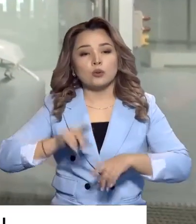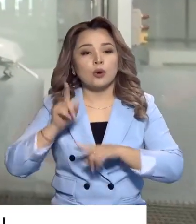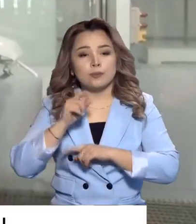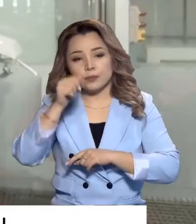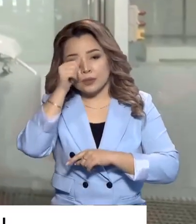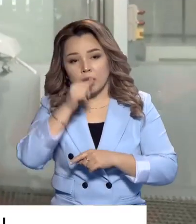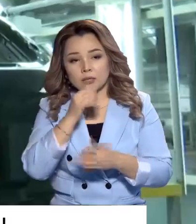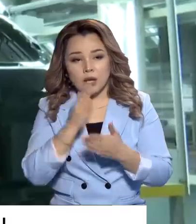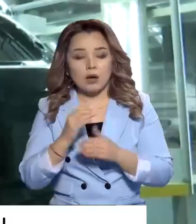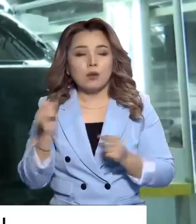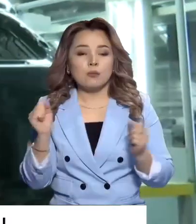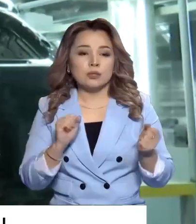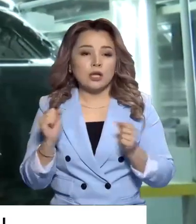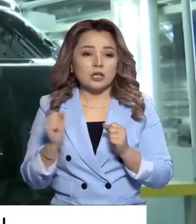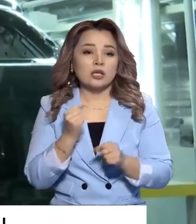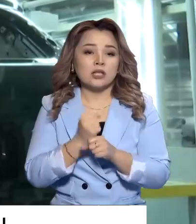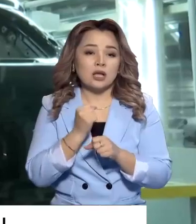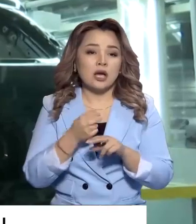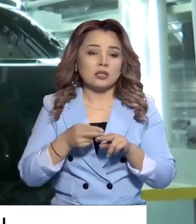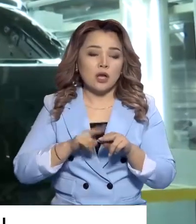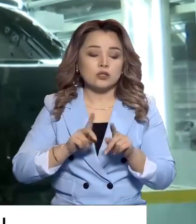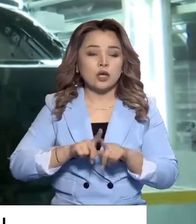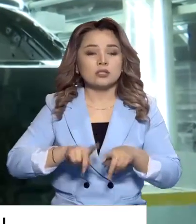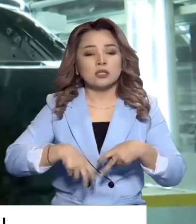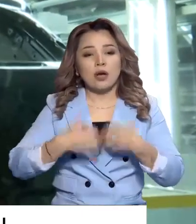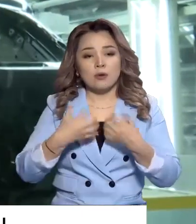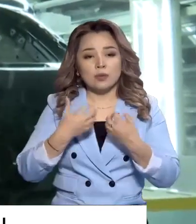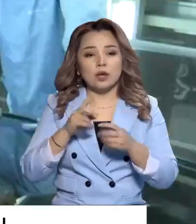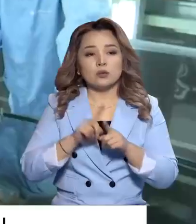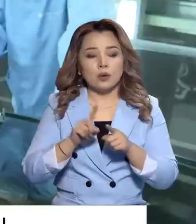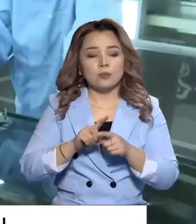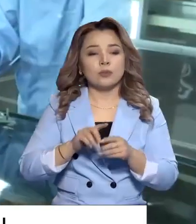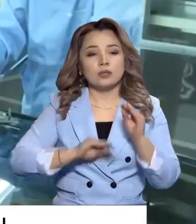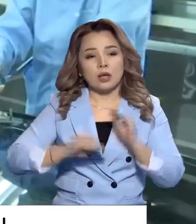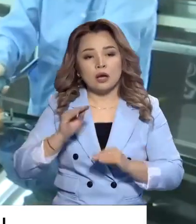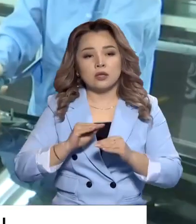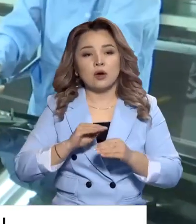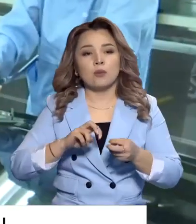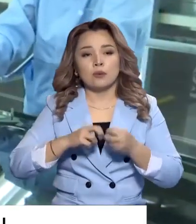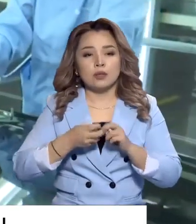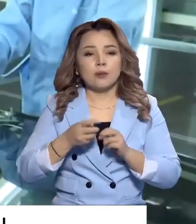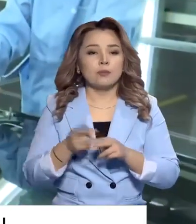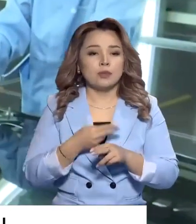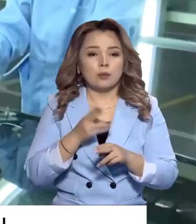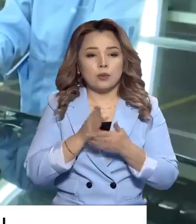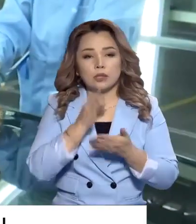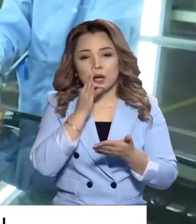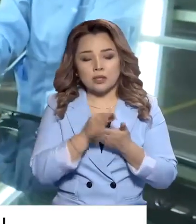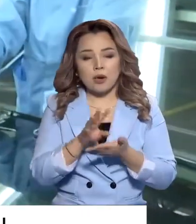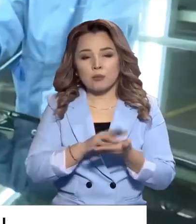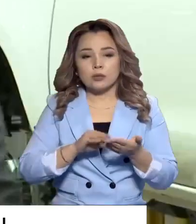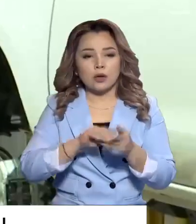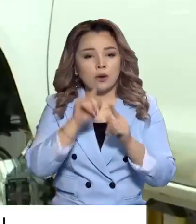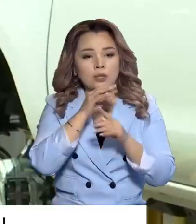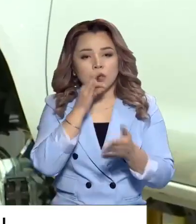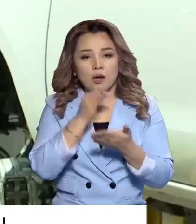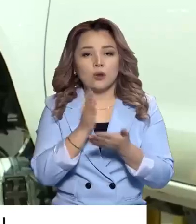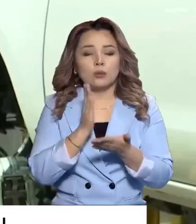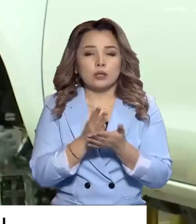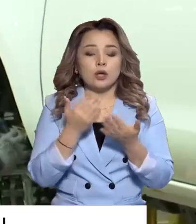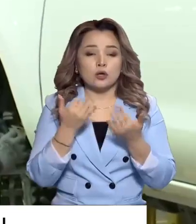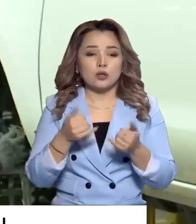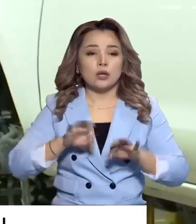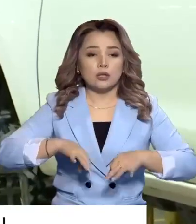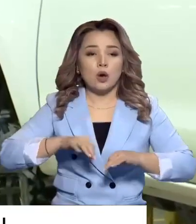еді. Машина құрастыру зауытының басшылығы келеңсіздік қайталанбайды дейді. Қостанайлық өндірушілер биыл 70 мың көлік шығаруды жоспарлап отыр, бірақ